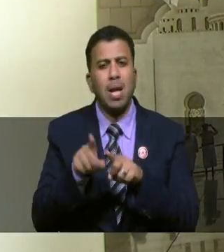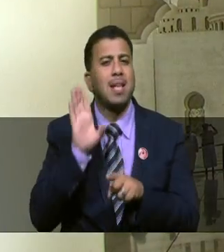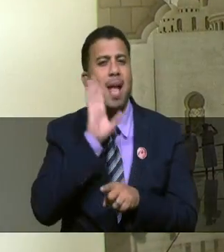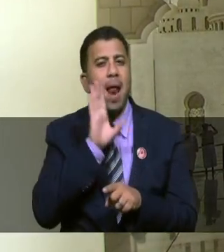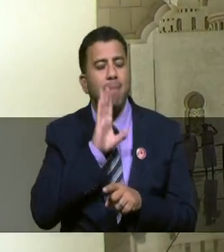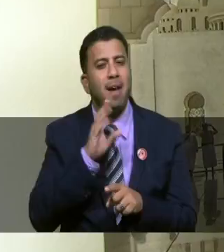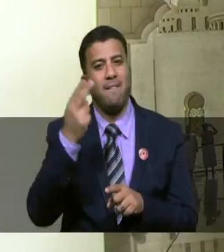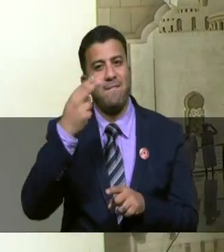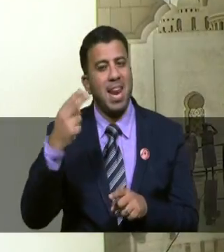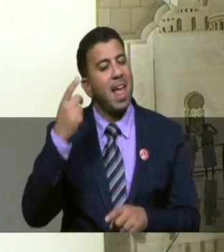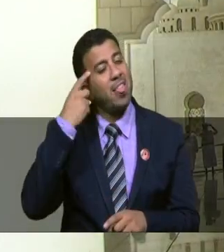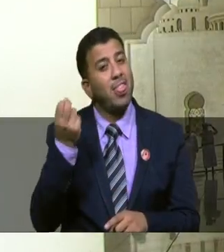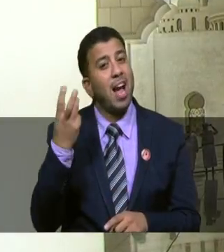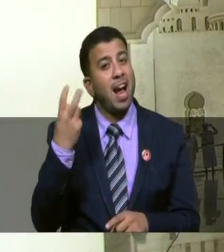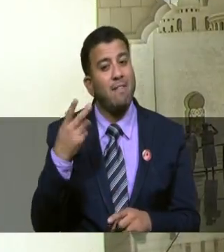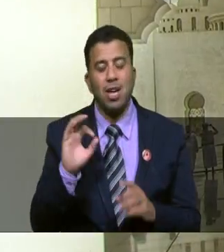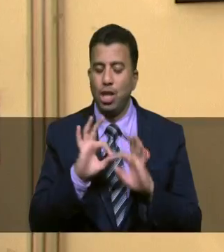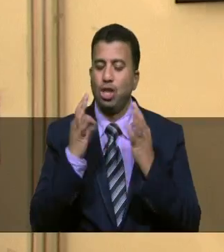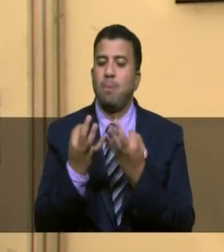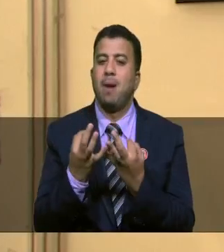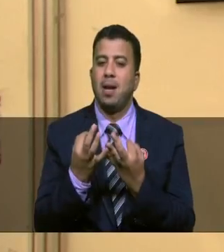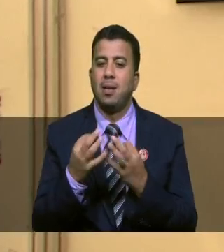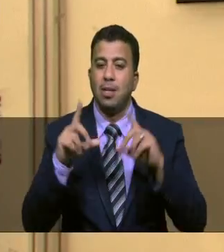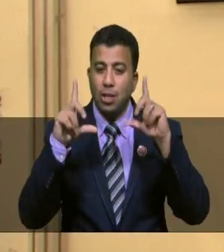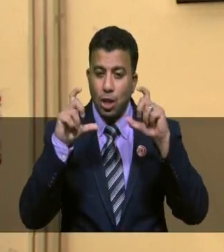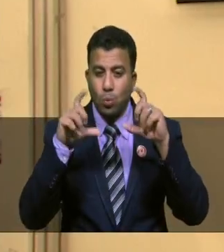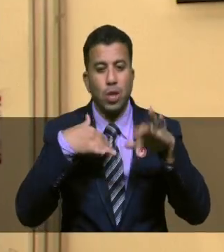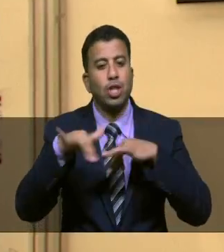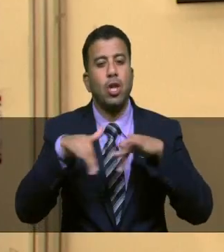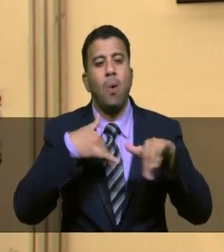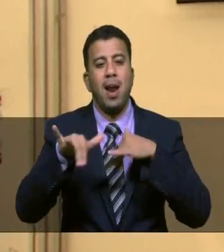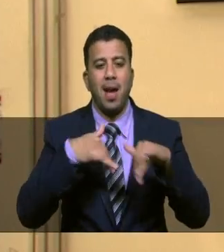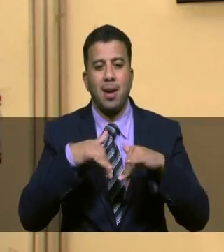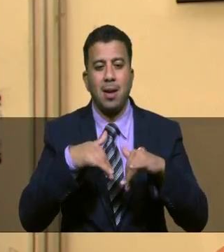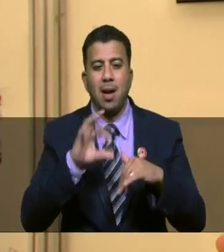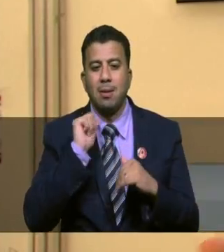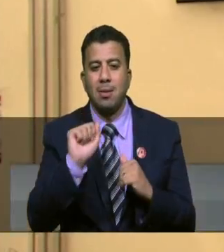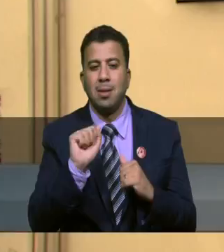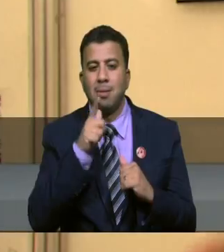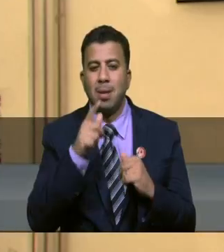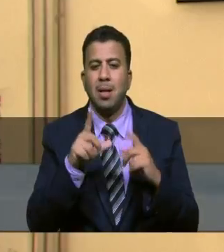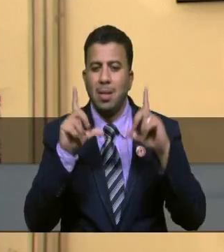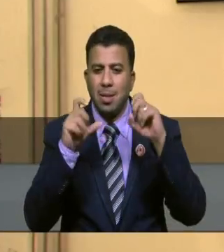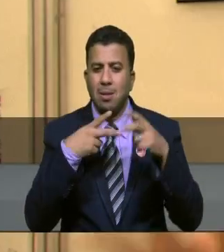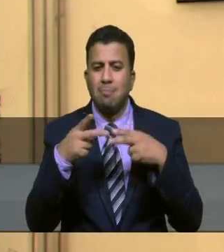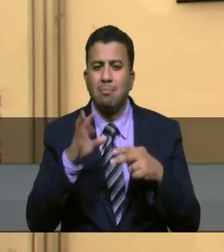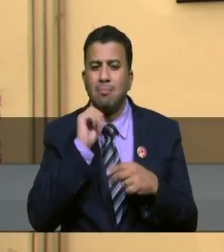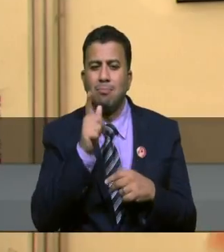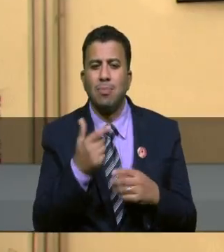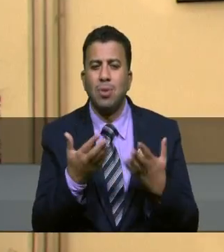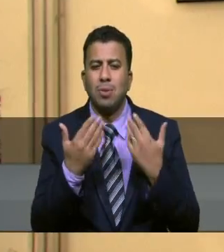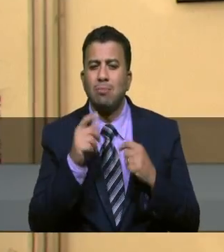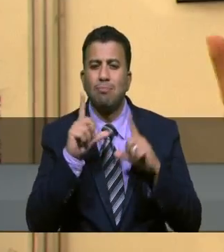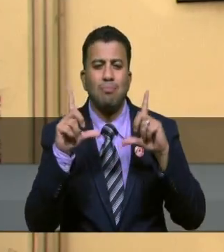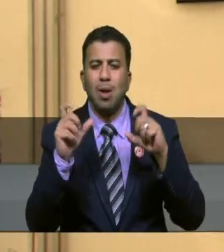تعليميه فنيه ثقافيه، في بيئه اجتماعيه. تصوير الشوارع اللي هو اطلع في تصوير بدون ما اكون عندي